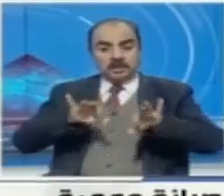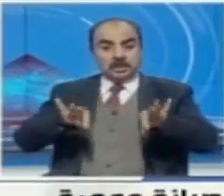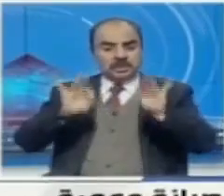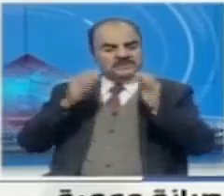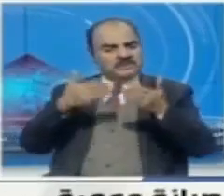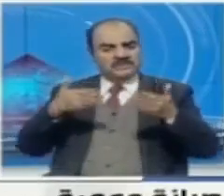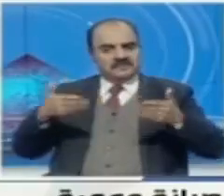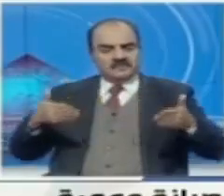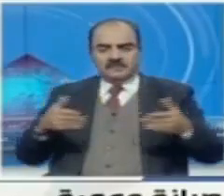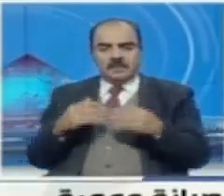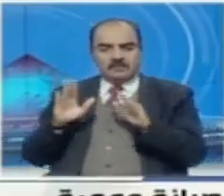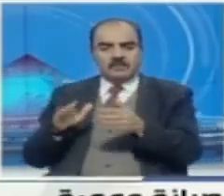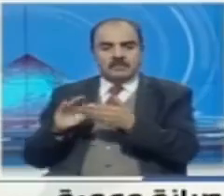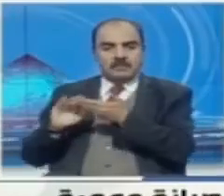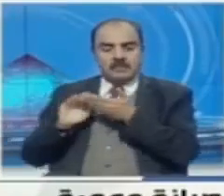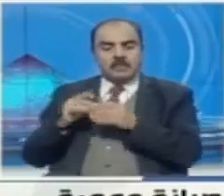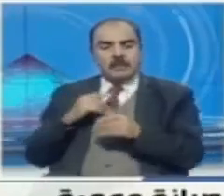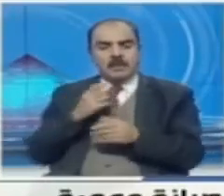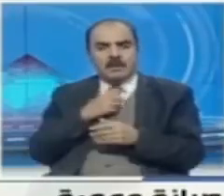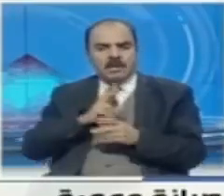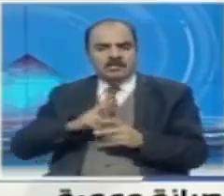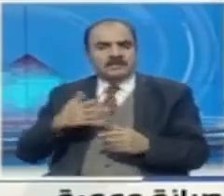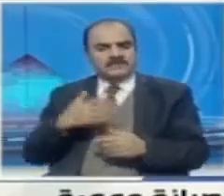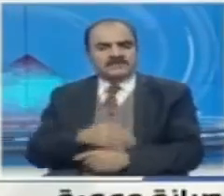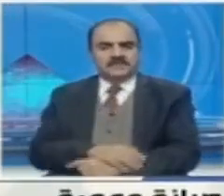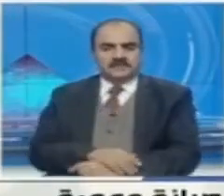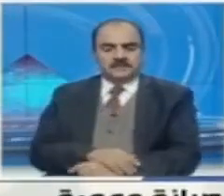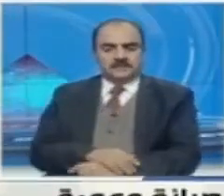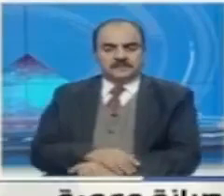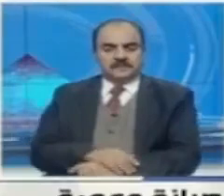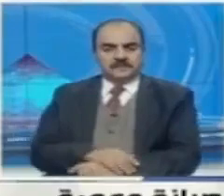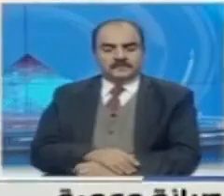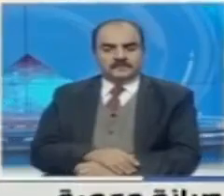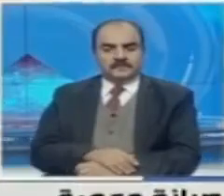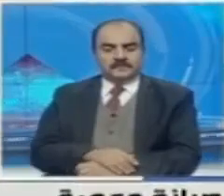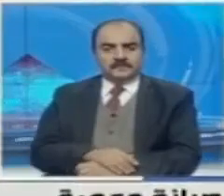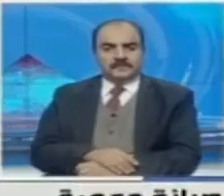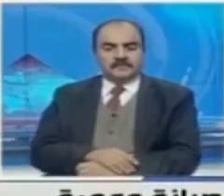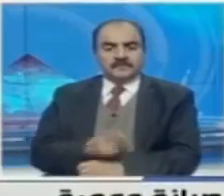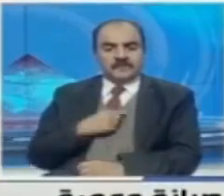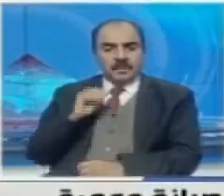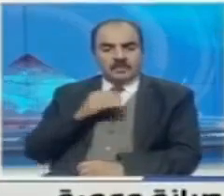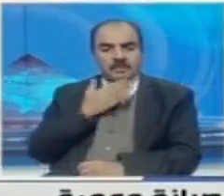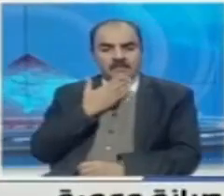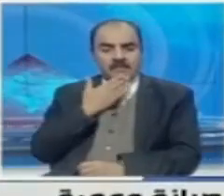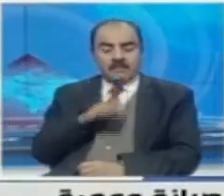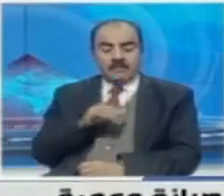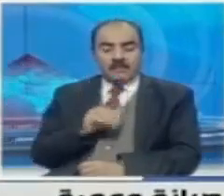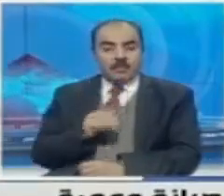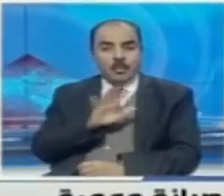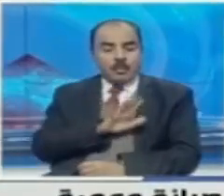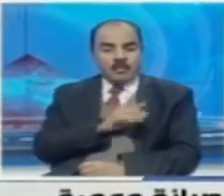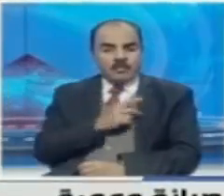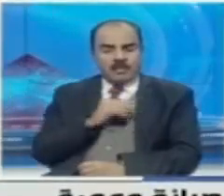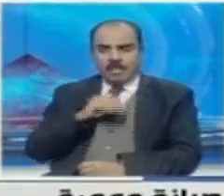على أعلى مستوى من بوينغ وإيرباص وغيرهما. هي تواجدنا في أفريقيا وتواجدنا في أوروبا وتواجدنا